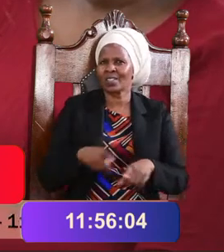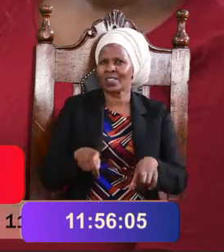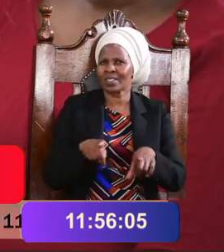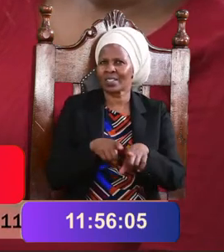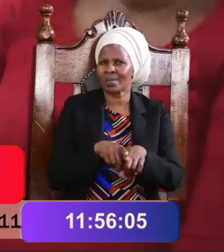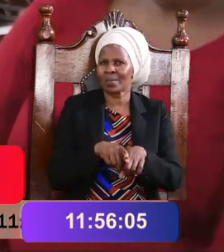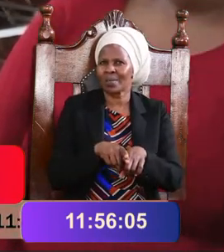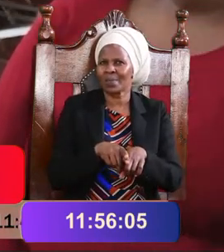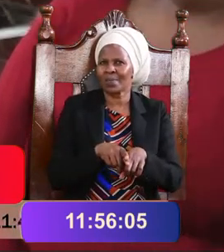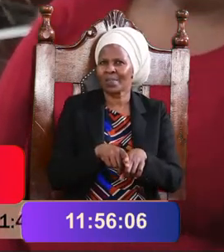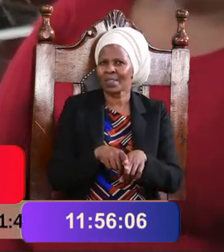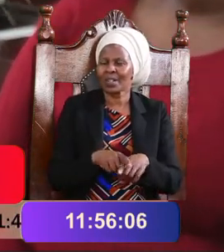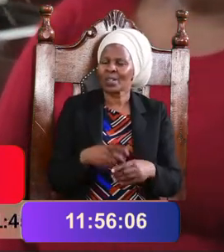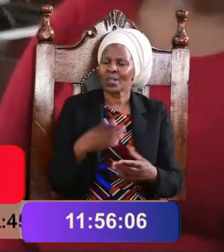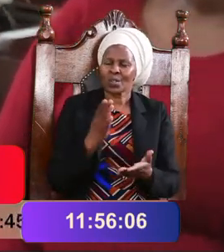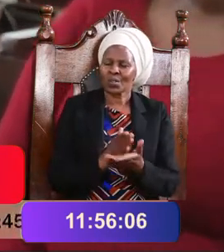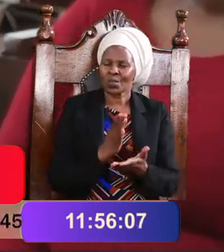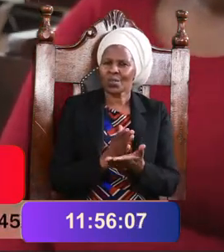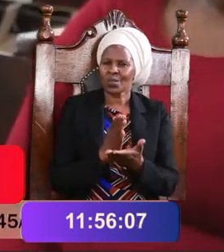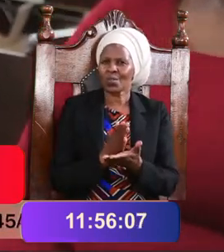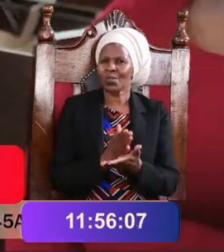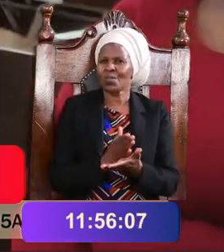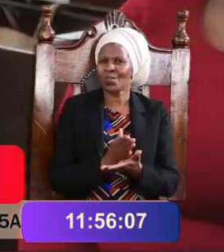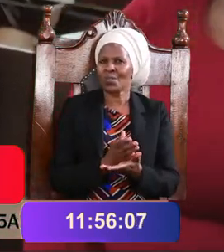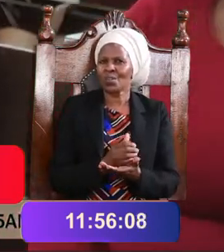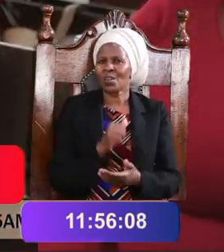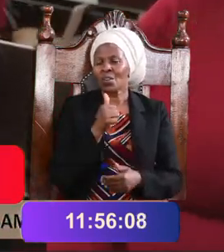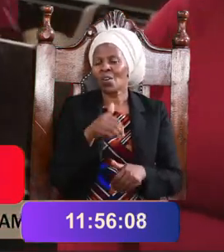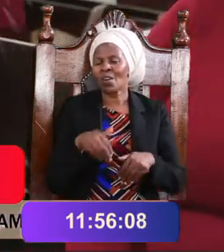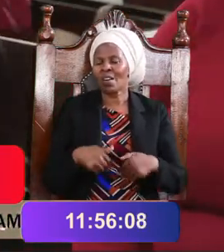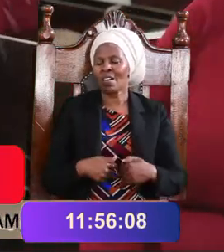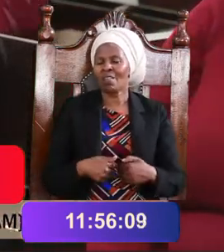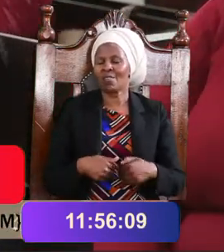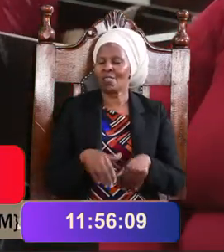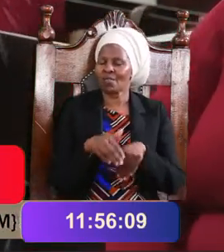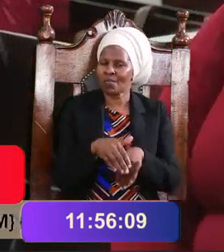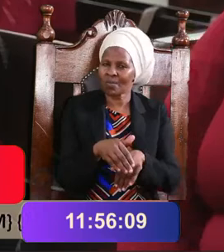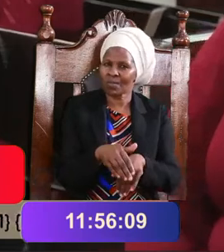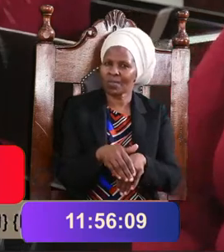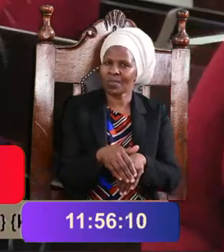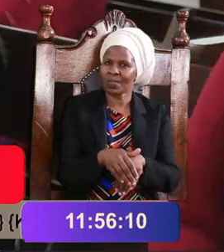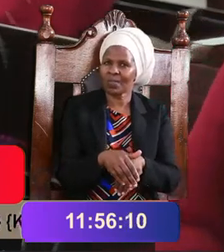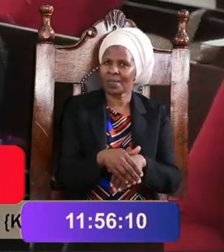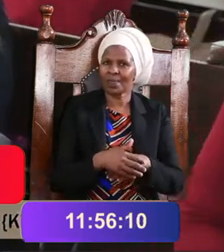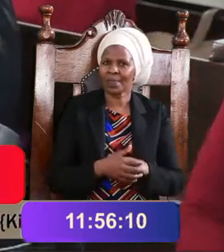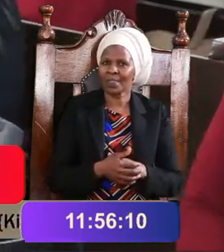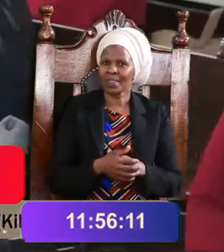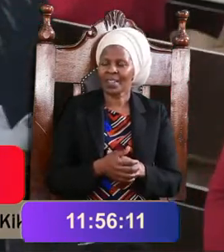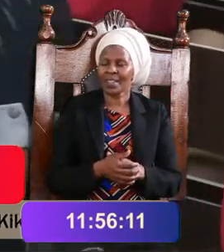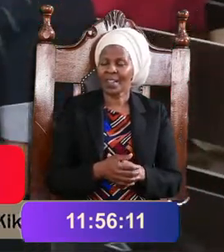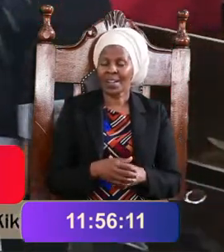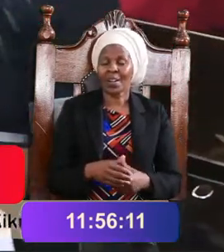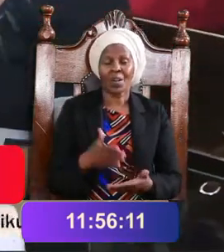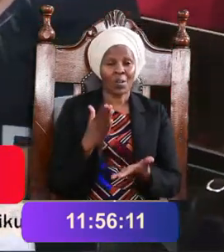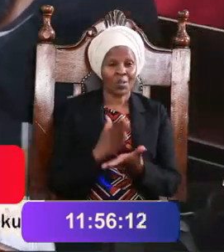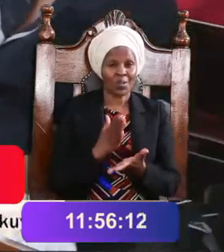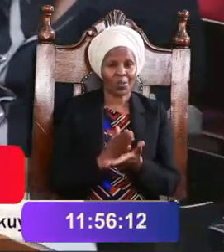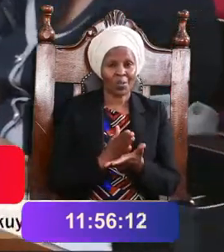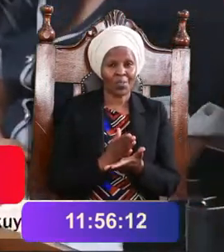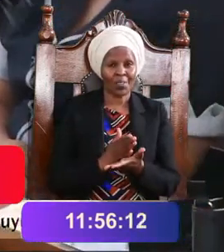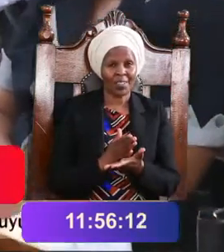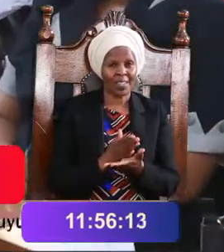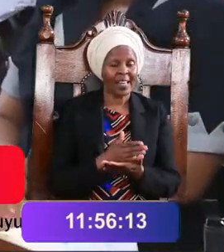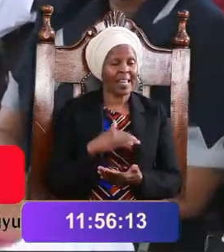wafuasi. Ukweli hauna wafuasi na wafuasi wachache sana. Ukweli pia unachukiwa. Ukweli unachukiwa. Ukiwa